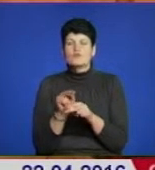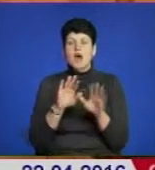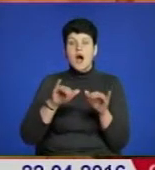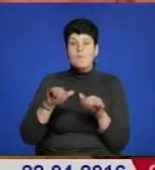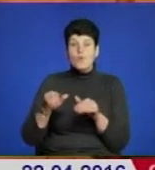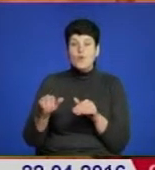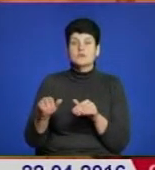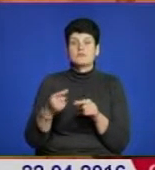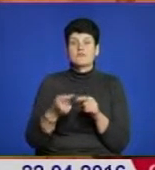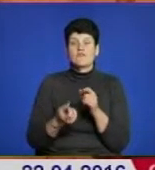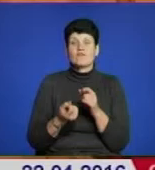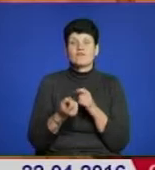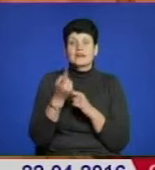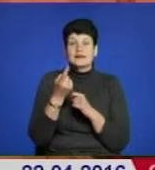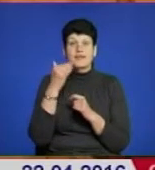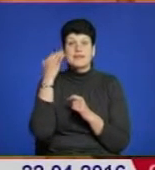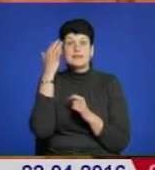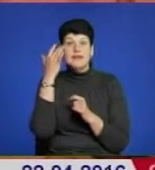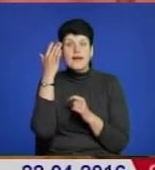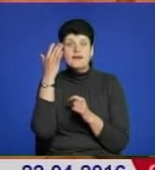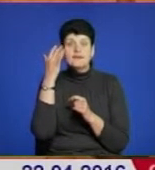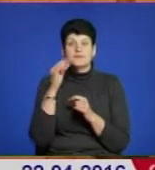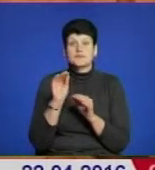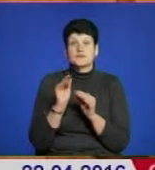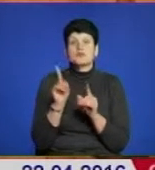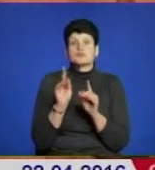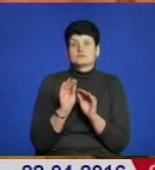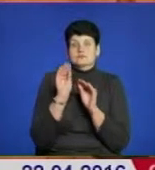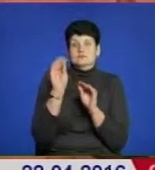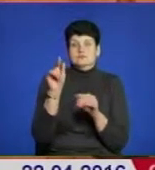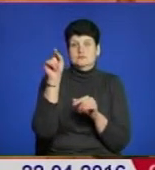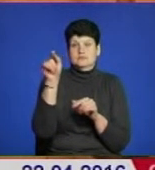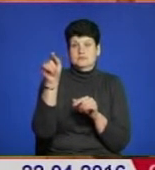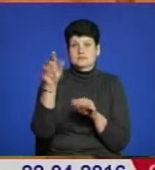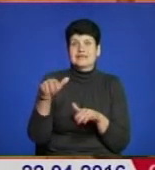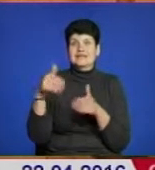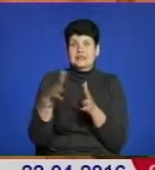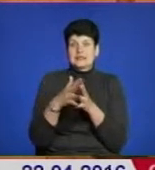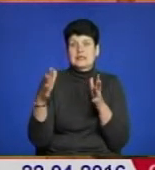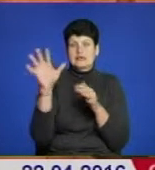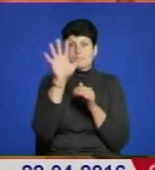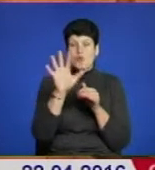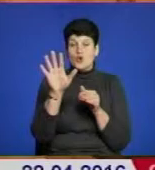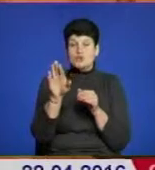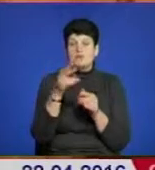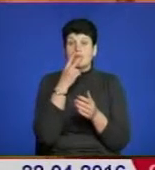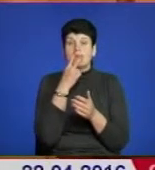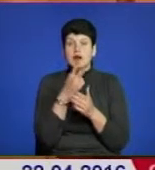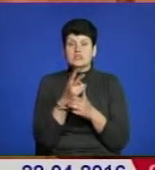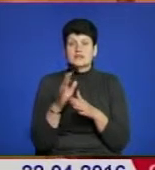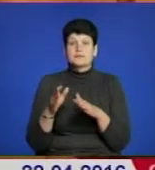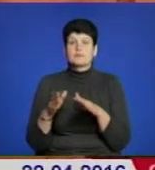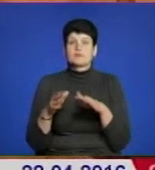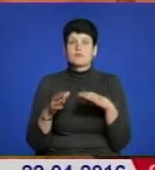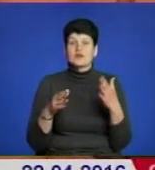вже народилася ідея чимось заповнити цю нішу, дати їй простір. Як ви бачите, ліворуч від мене